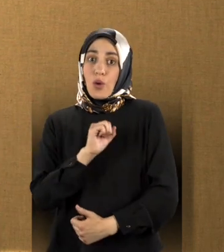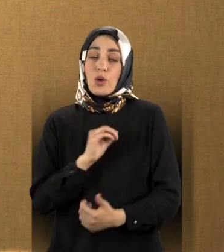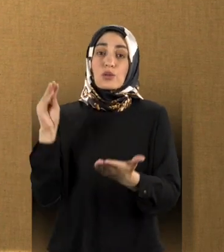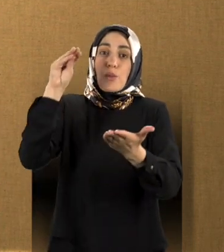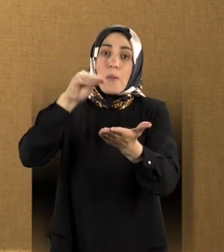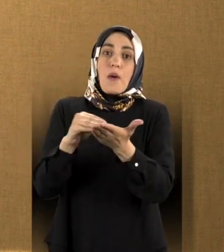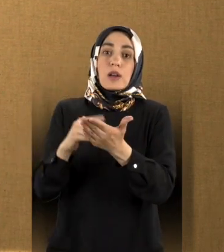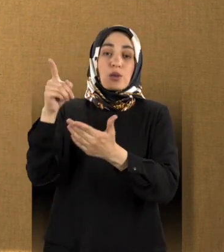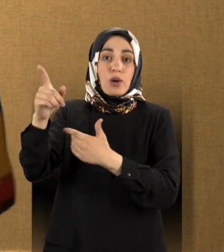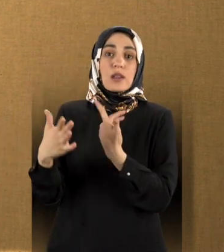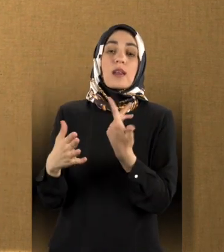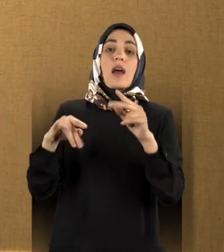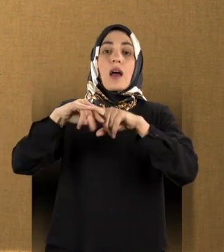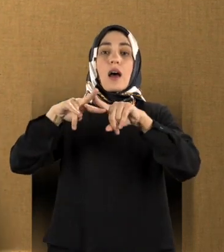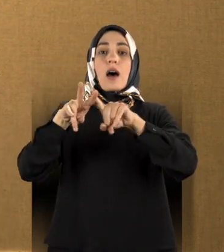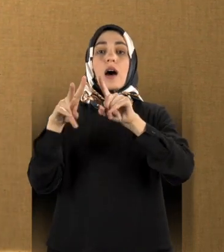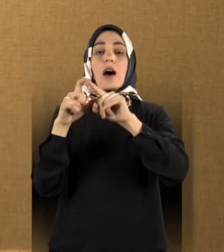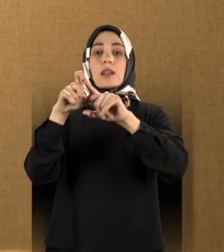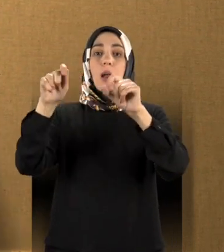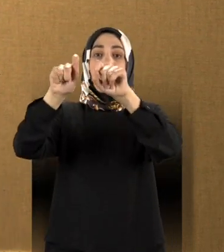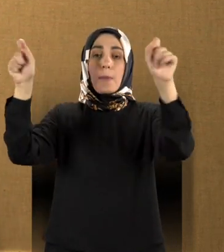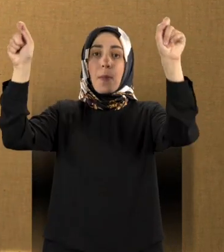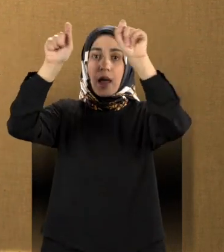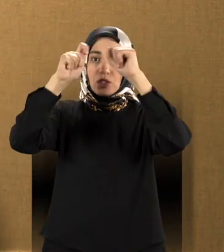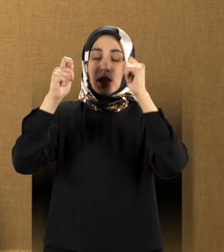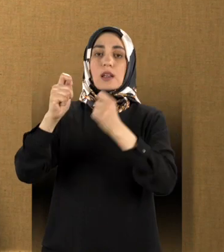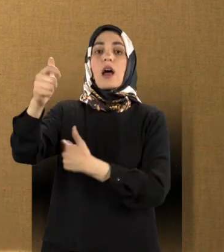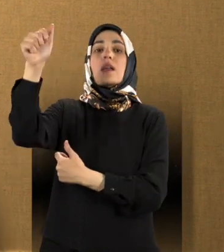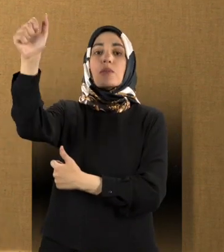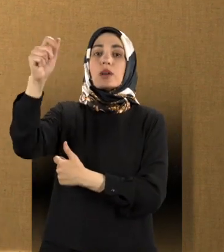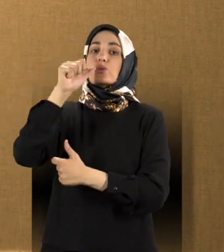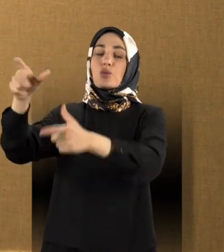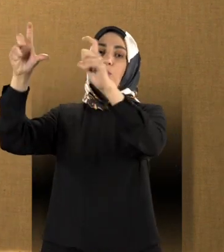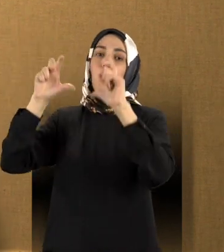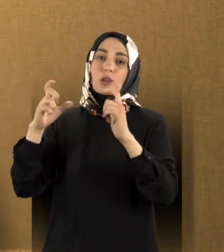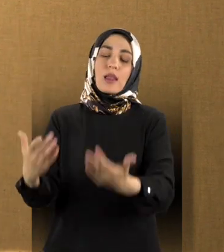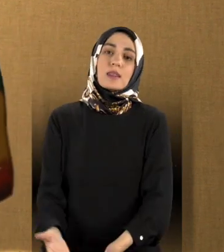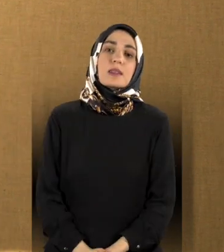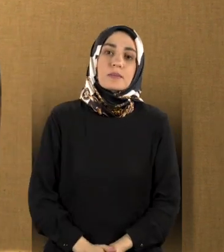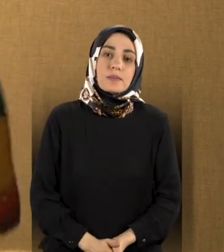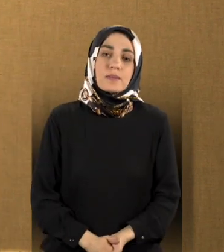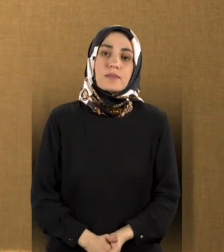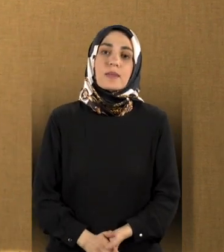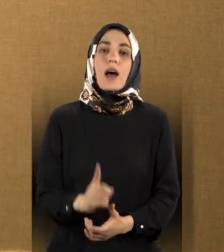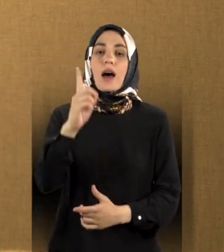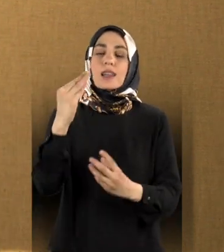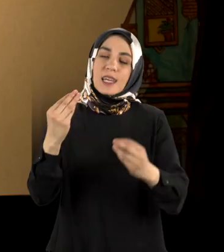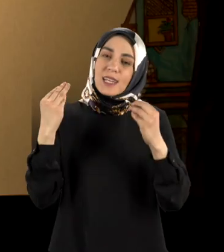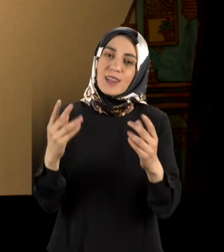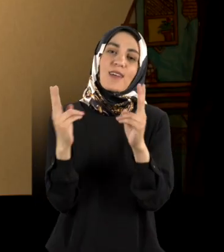vardı bahşiş korkusu Haydar Bey Pencereden başıma boşalttı su